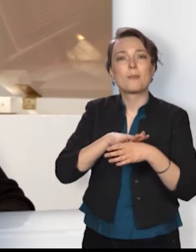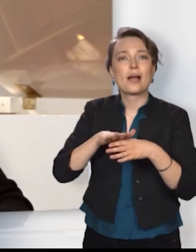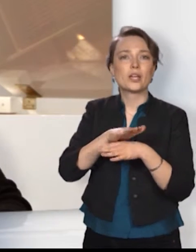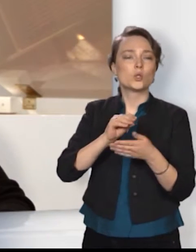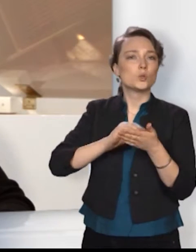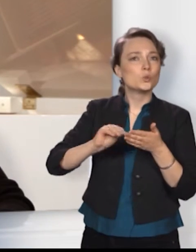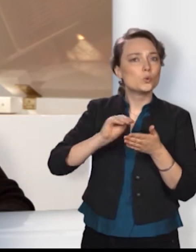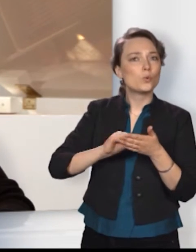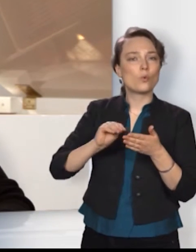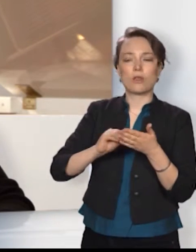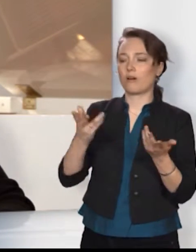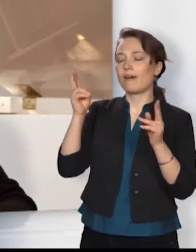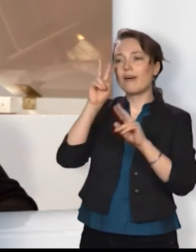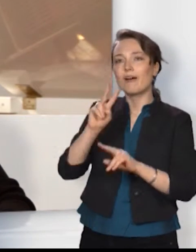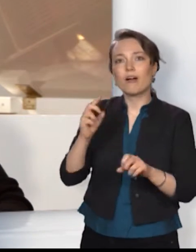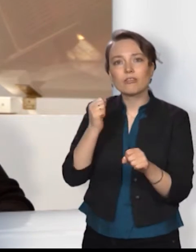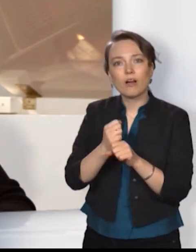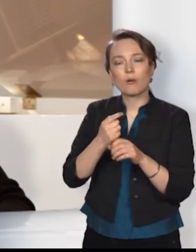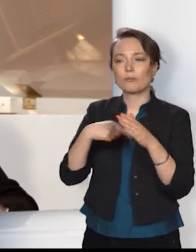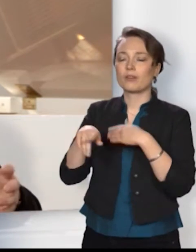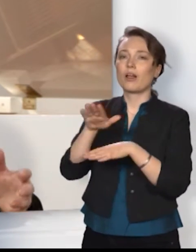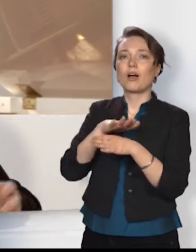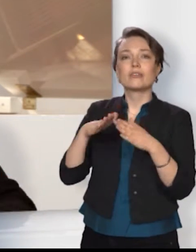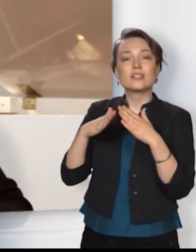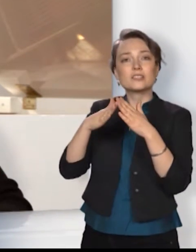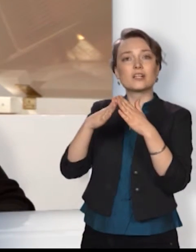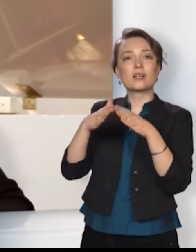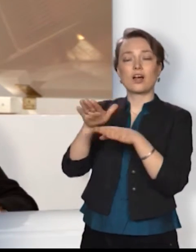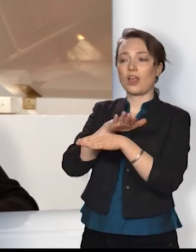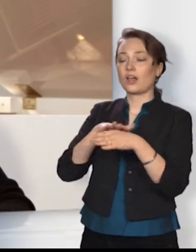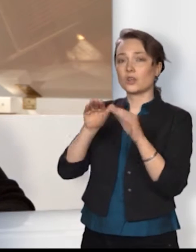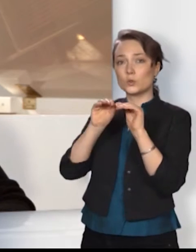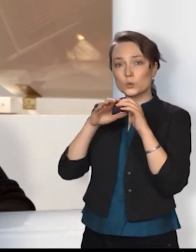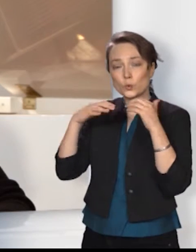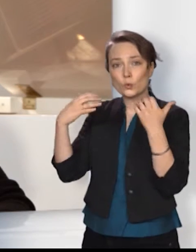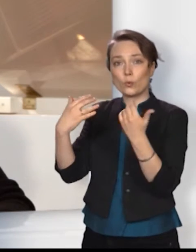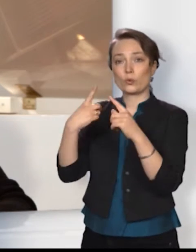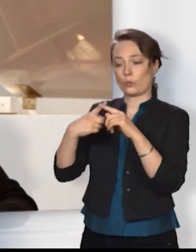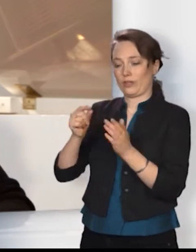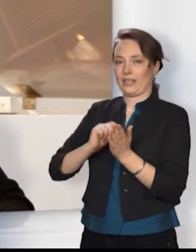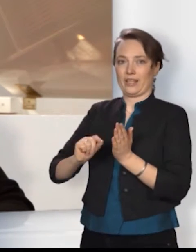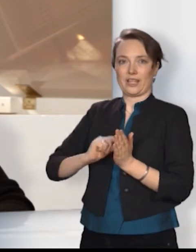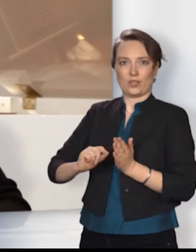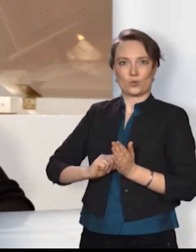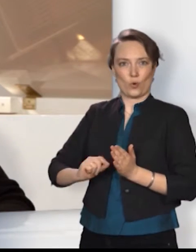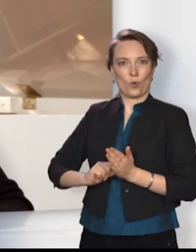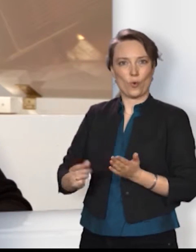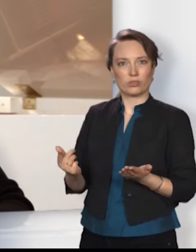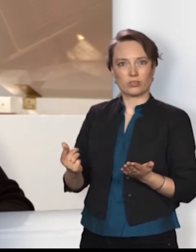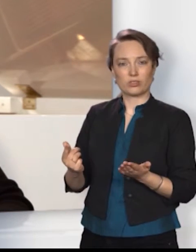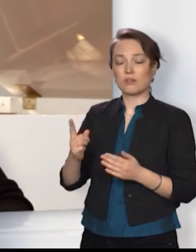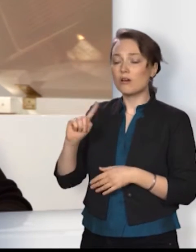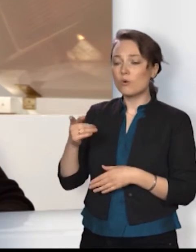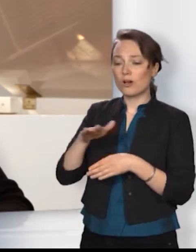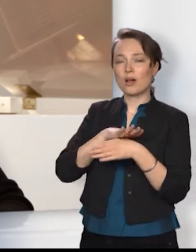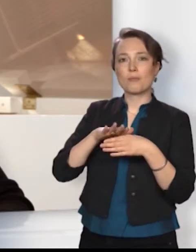Gemeinde, in der Schule, dann in Ehrenämtern, in der Landeskirche, Landessynode und dann im redaktionellen